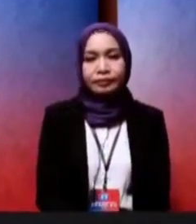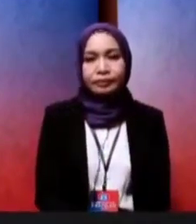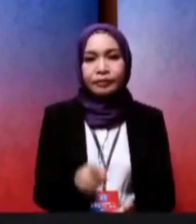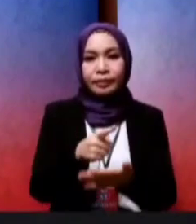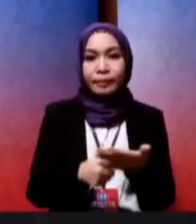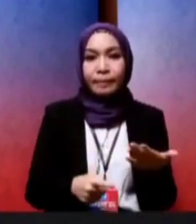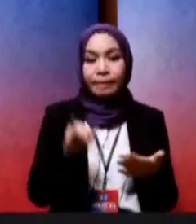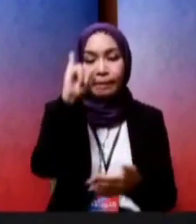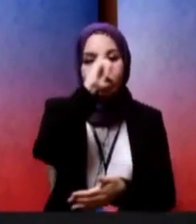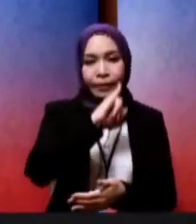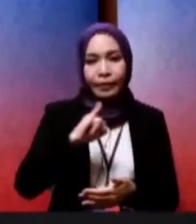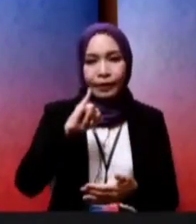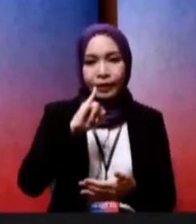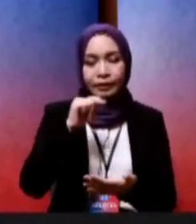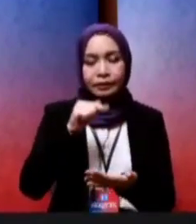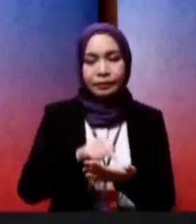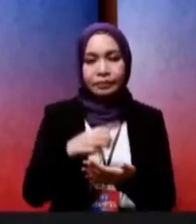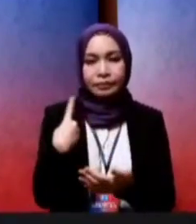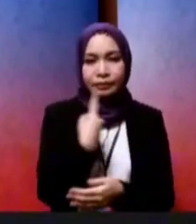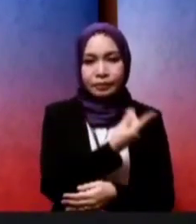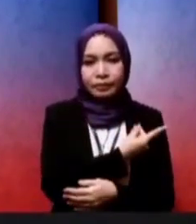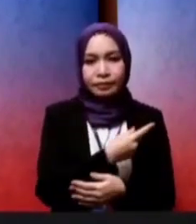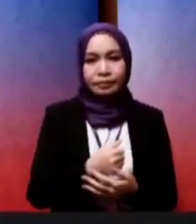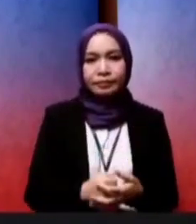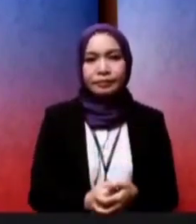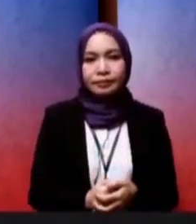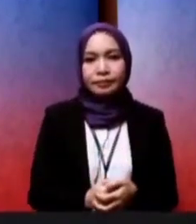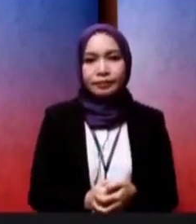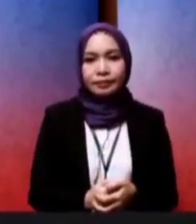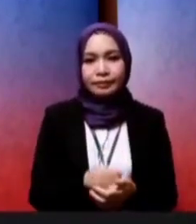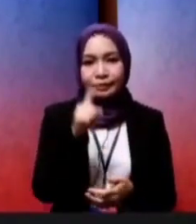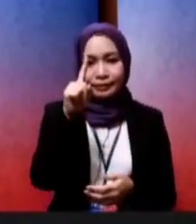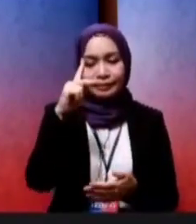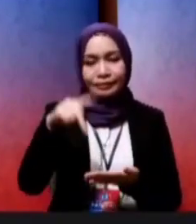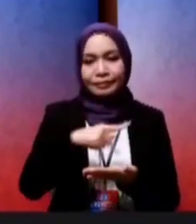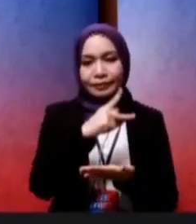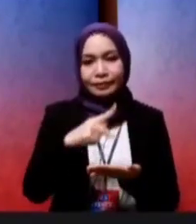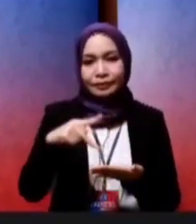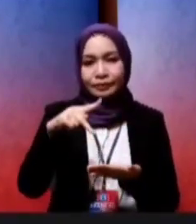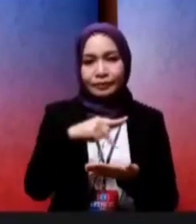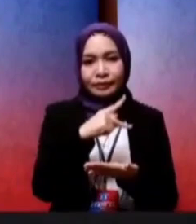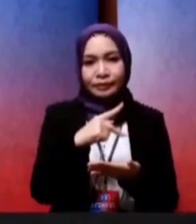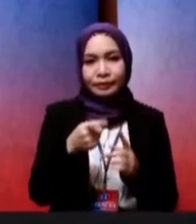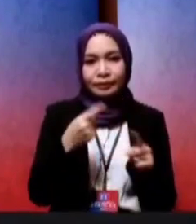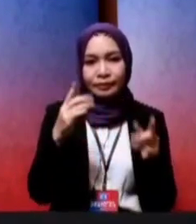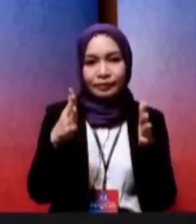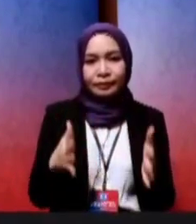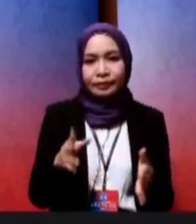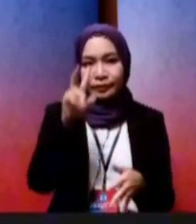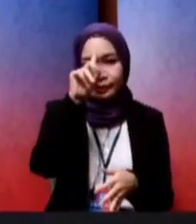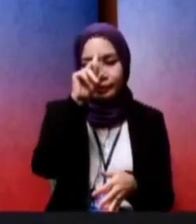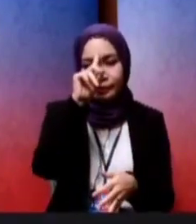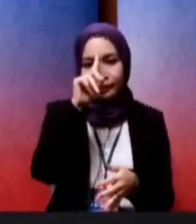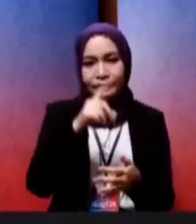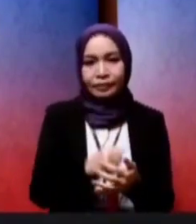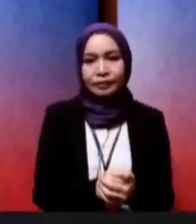diserang Saya ingin ungkapkan sebahi Seorang puangga India Mahi